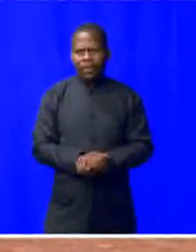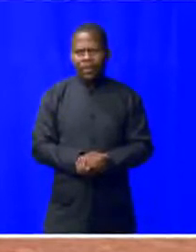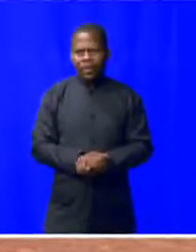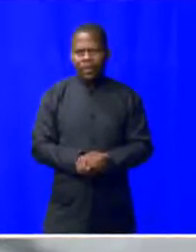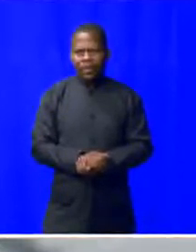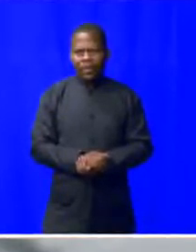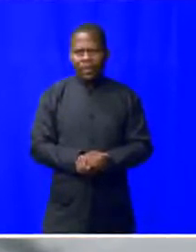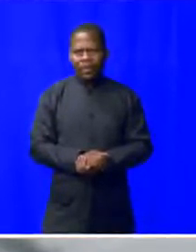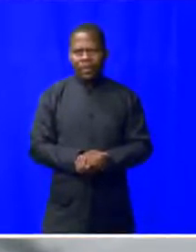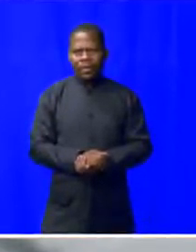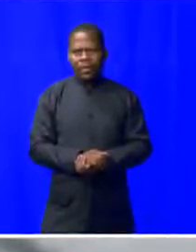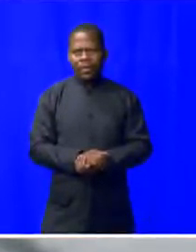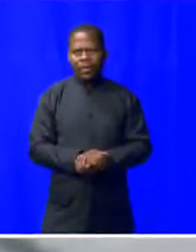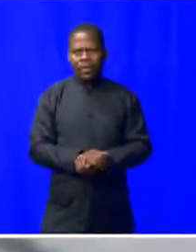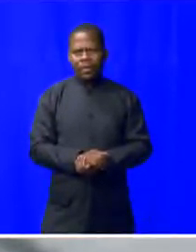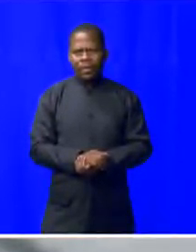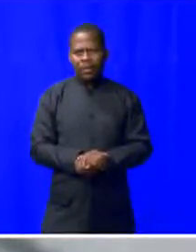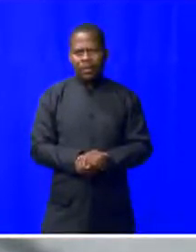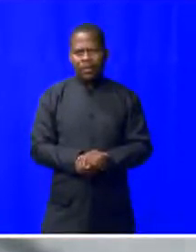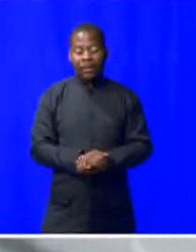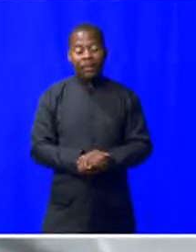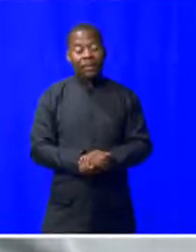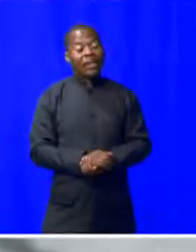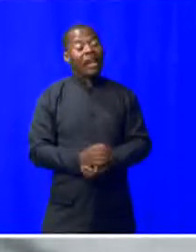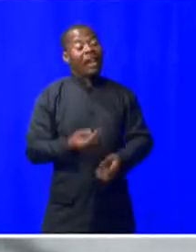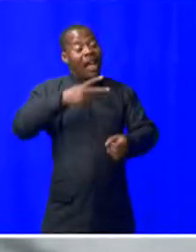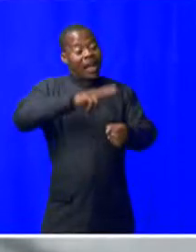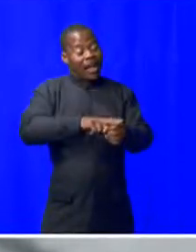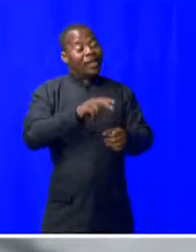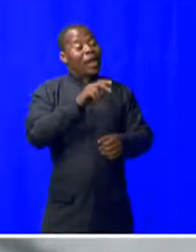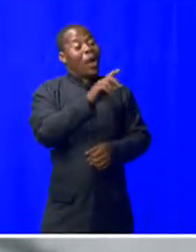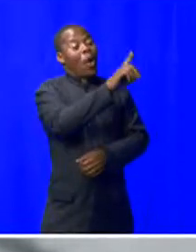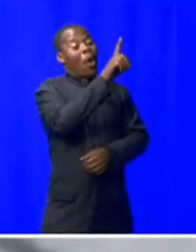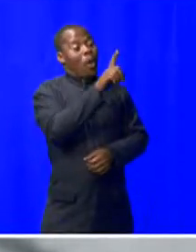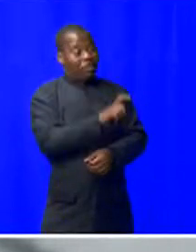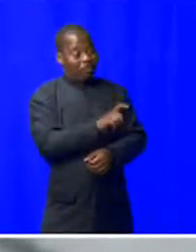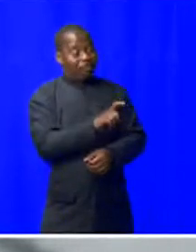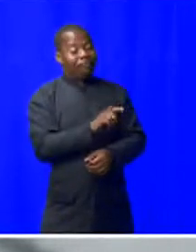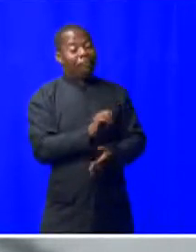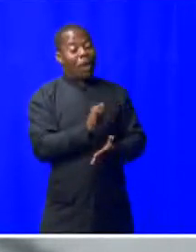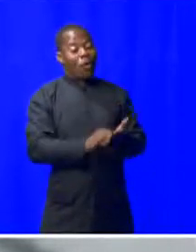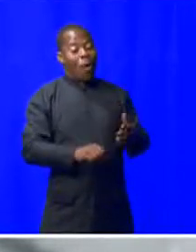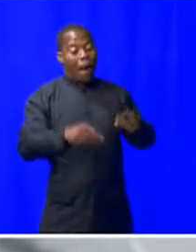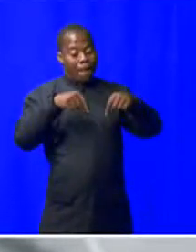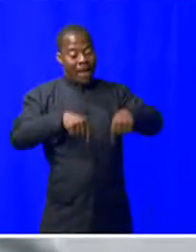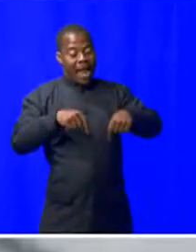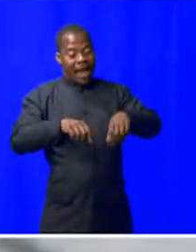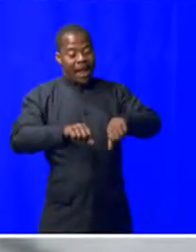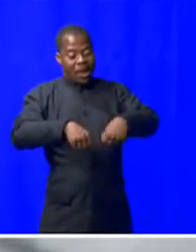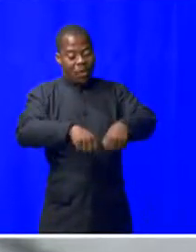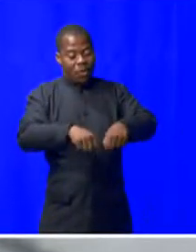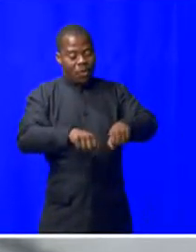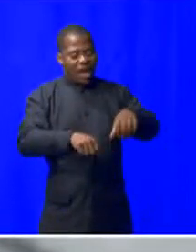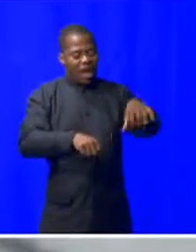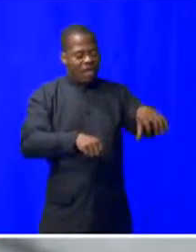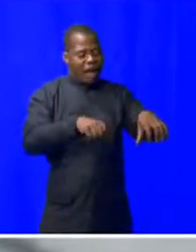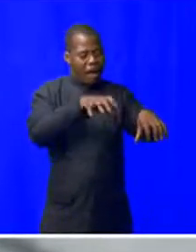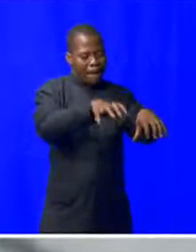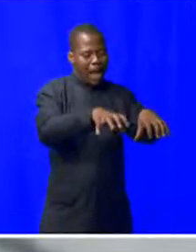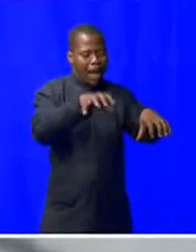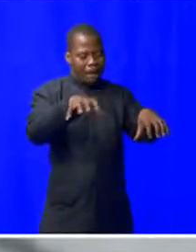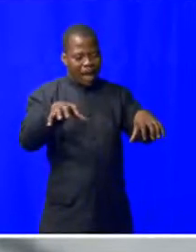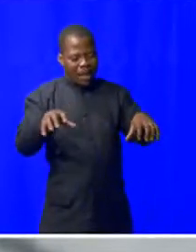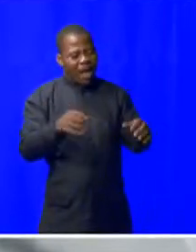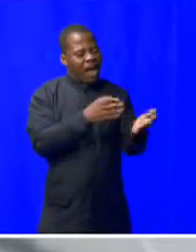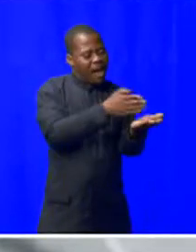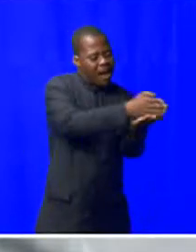Encenye Neli akangiva kahle ngicela ukuphinzela lo mbuto bengithi engabe dingakhe tinkhundla noma ke usibalele nje noma